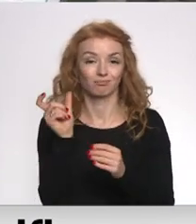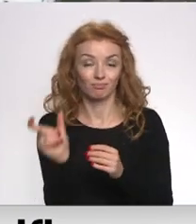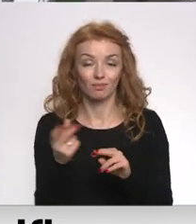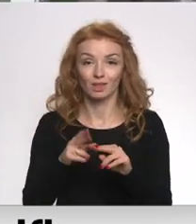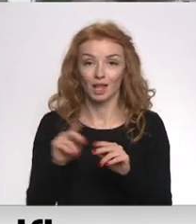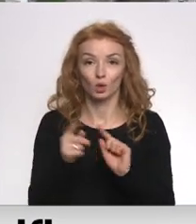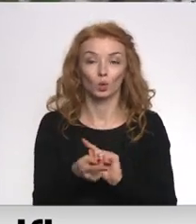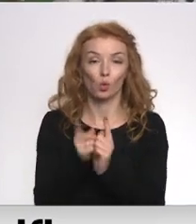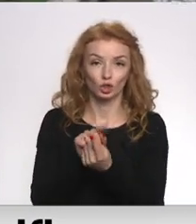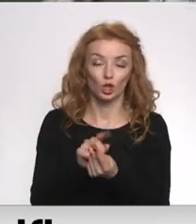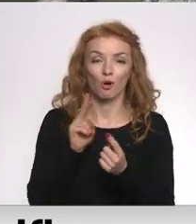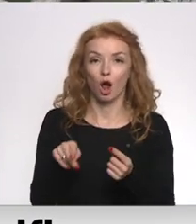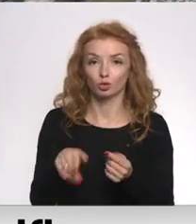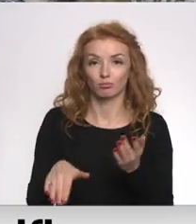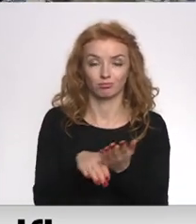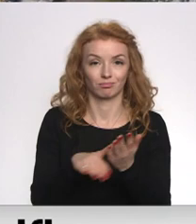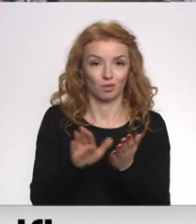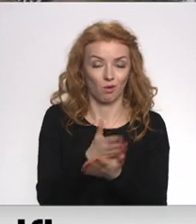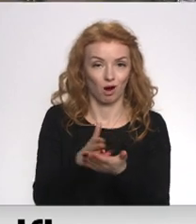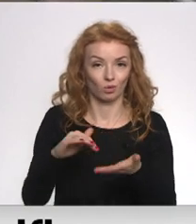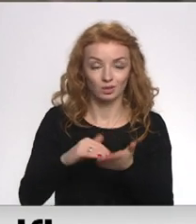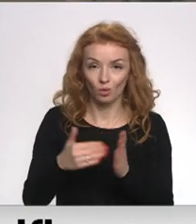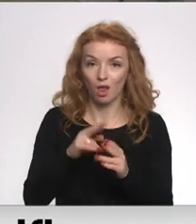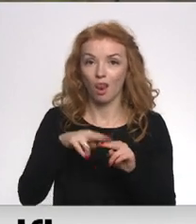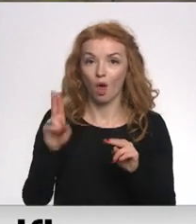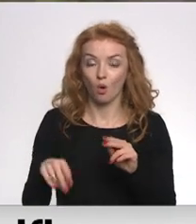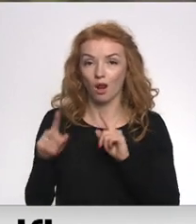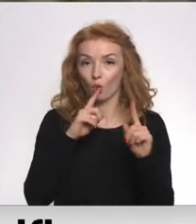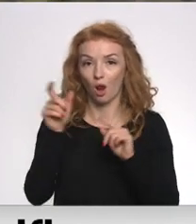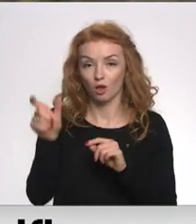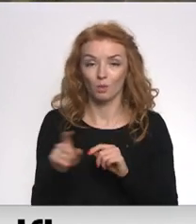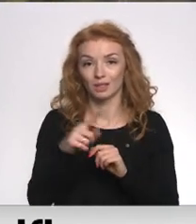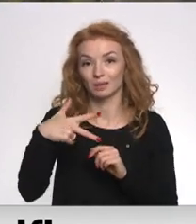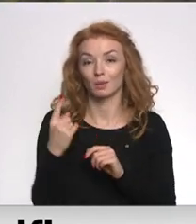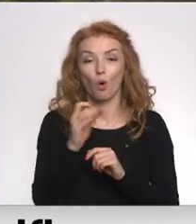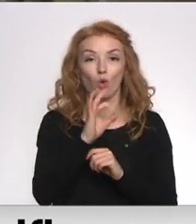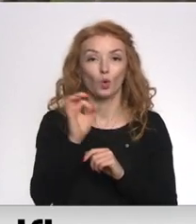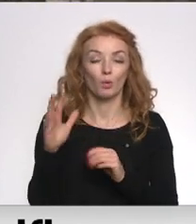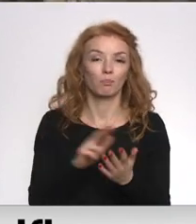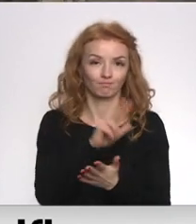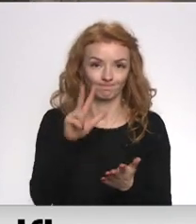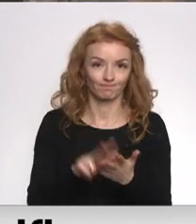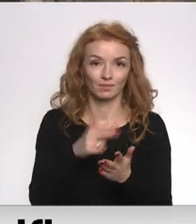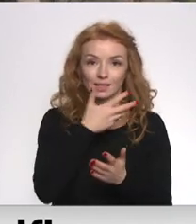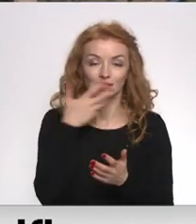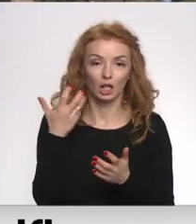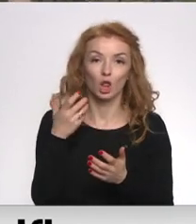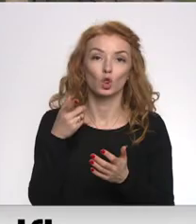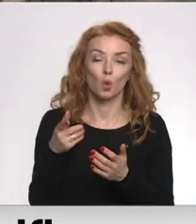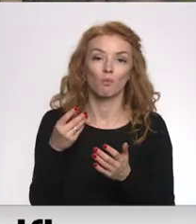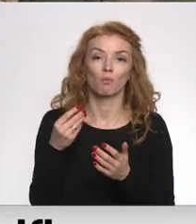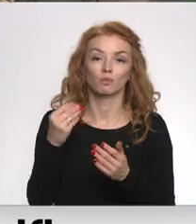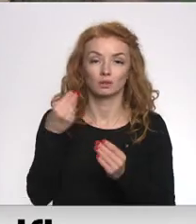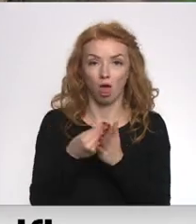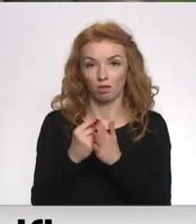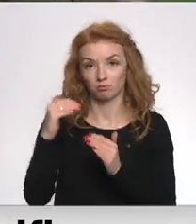kurā paredzēts risinājums šai situācijā, ļaujot regulatoram līdz 31. oktobrim apstiprināt siltuma enerģijas tarifu